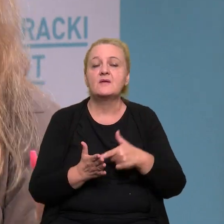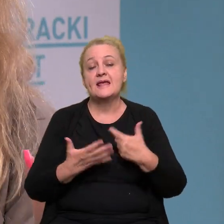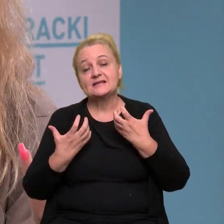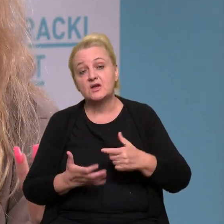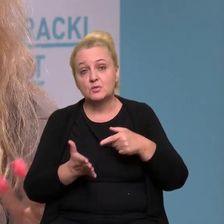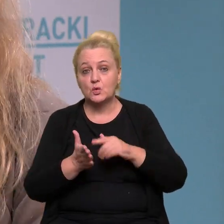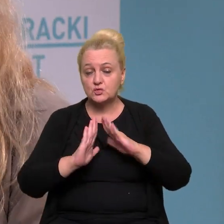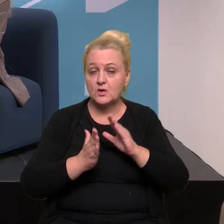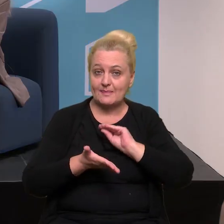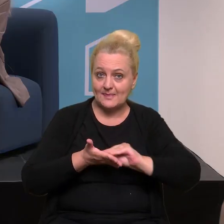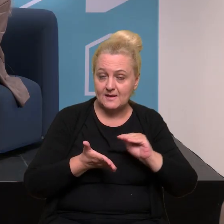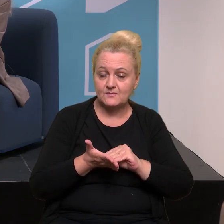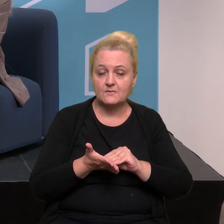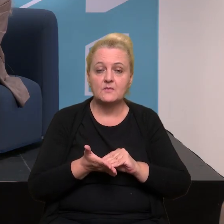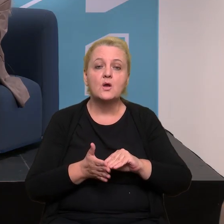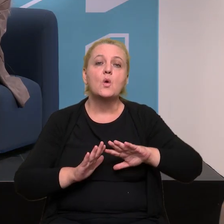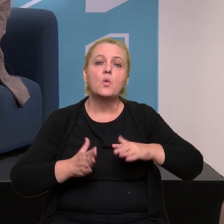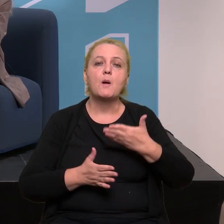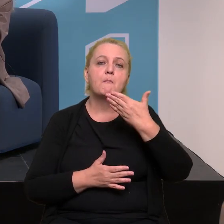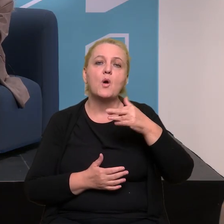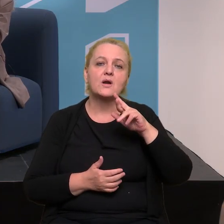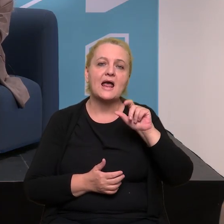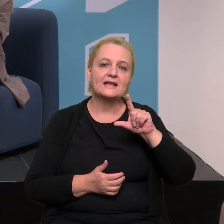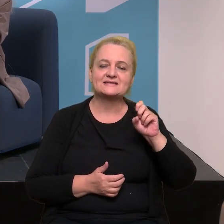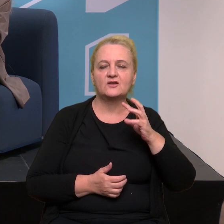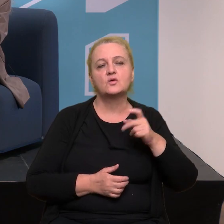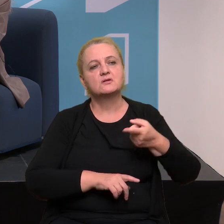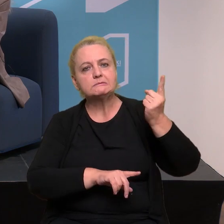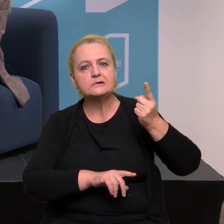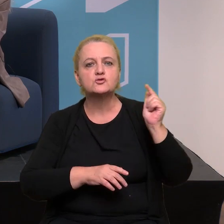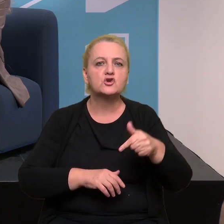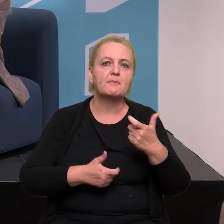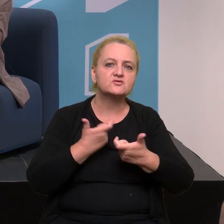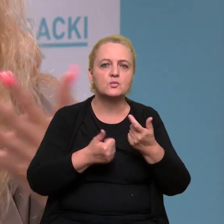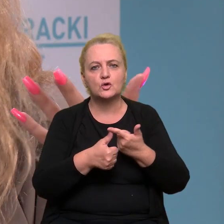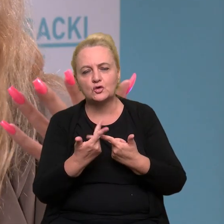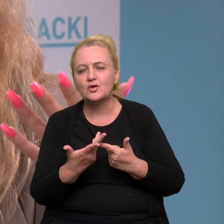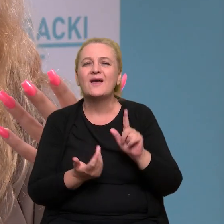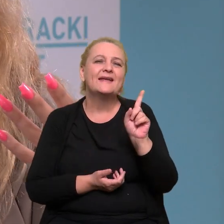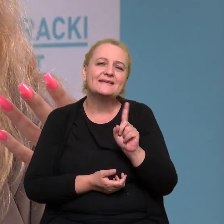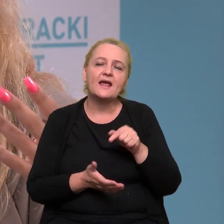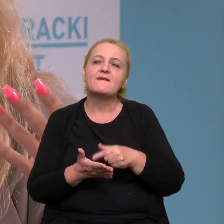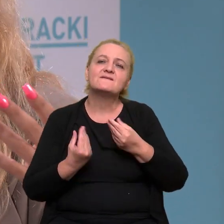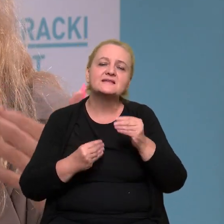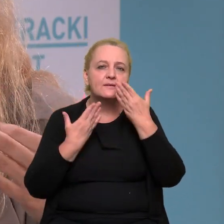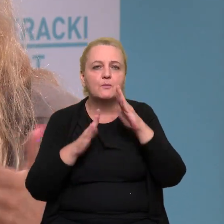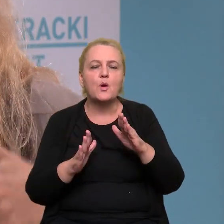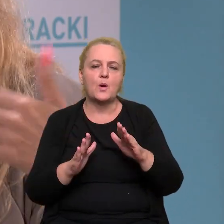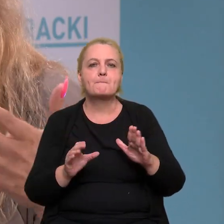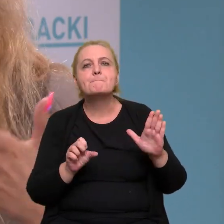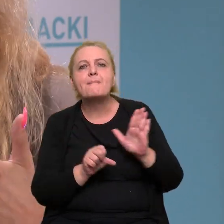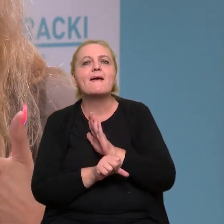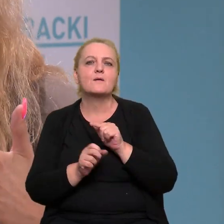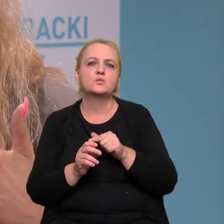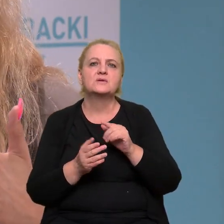taką książkę napisać nie jako moralizatorstwo i kiwanie palcem, tak trzeba zrobić, tylko raczej ukazanie